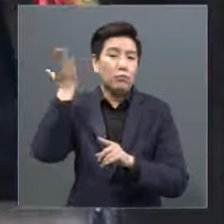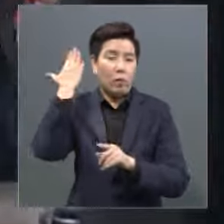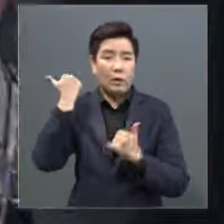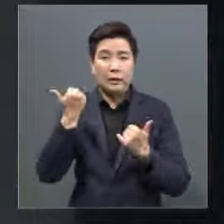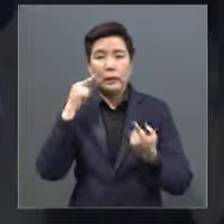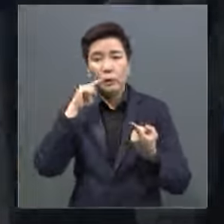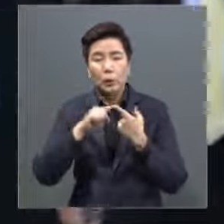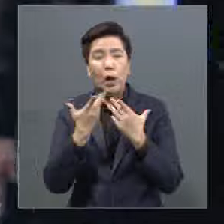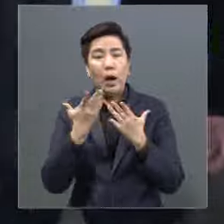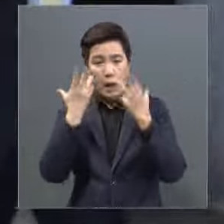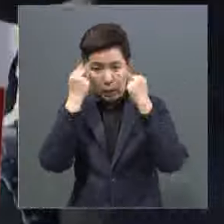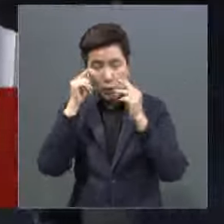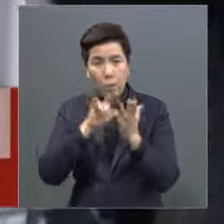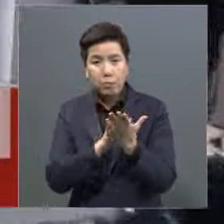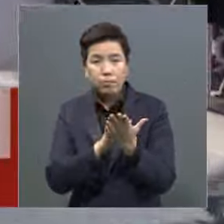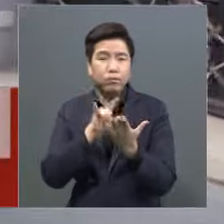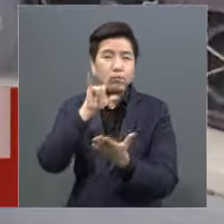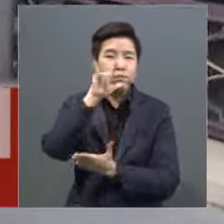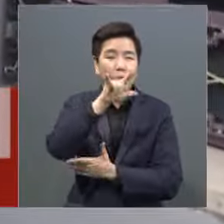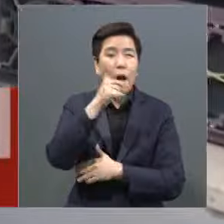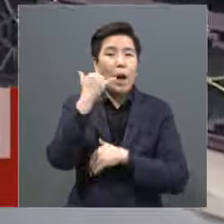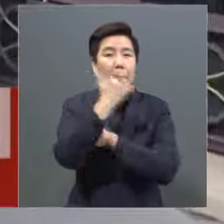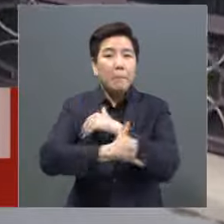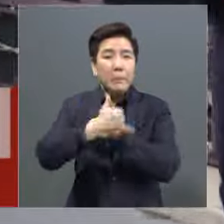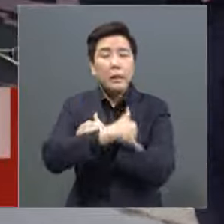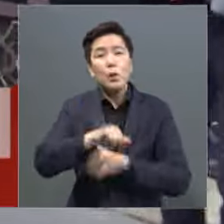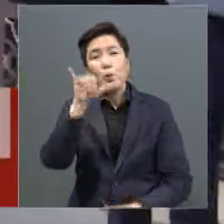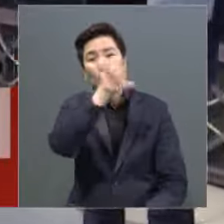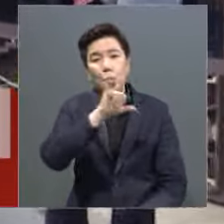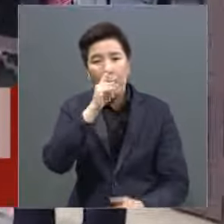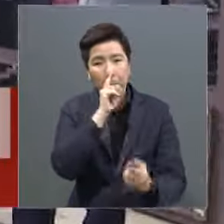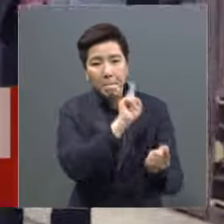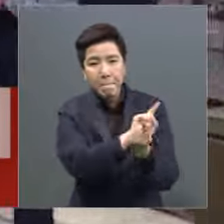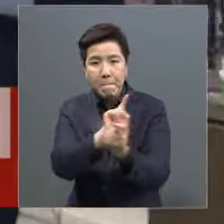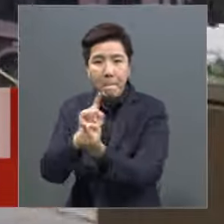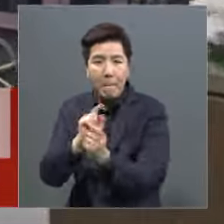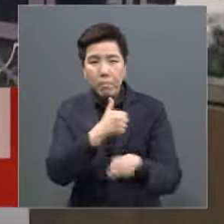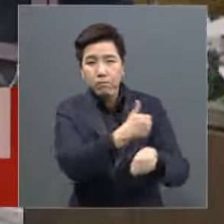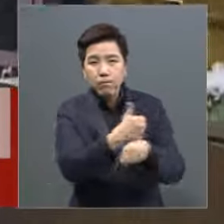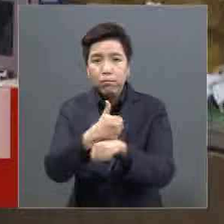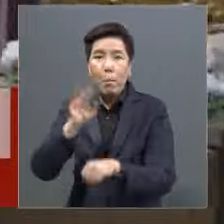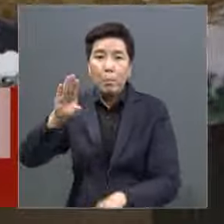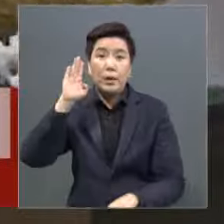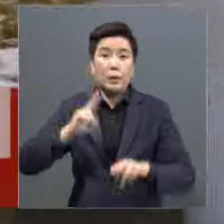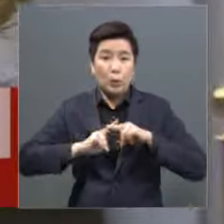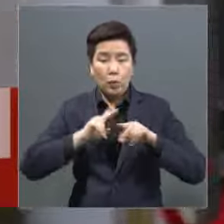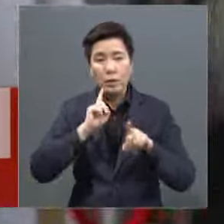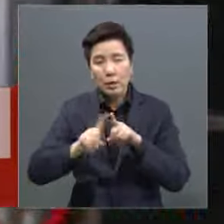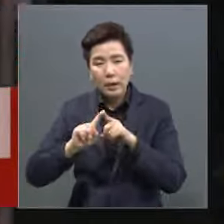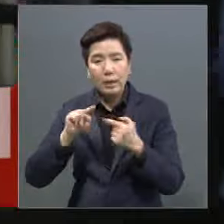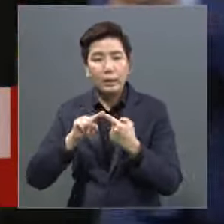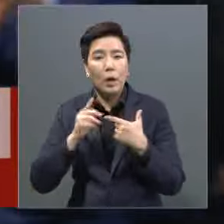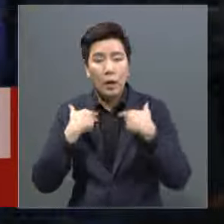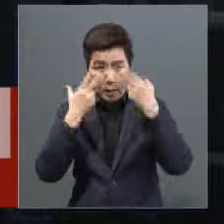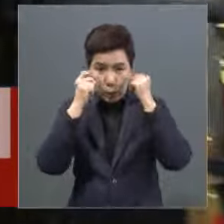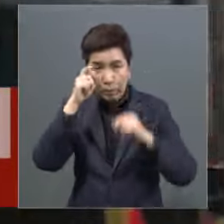นะคะในระหว่างการเดินทางเดินสายพบกับผู้นำประเทศแล้วก็บรผู้บริหารริษัทเอกชนต่างๆของนายก